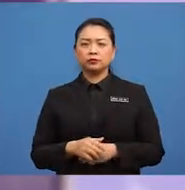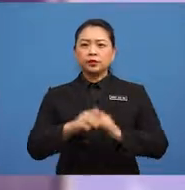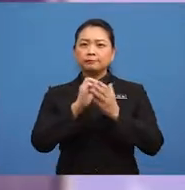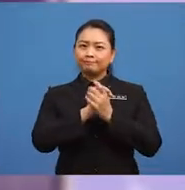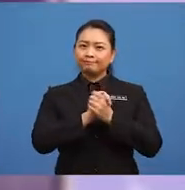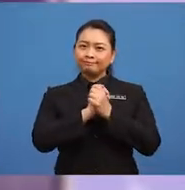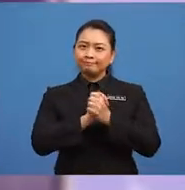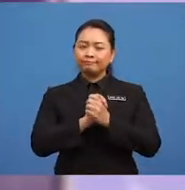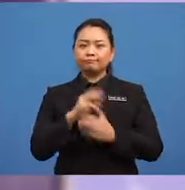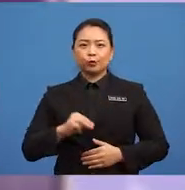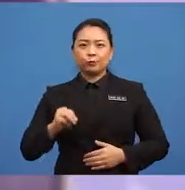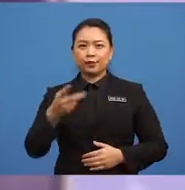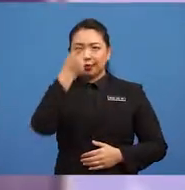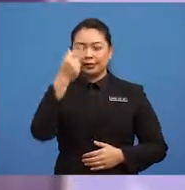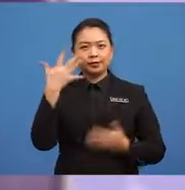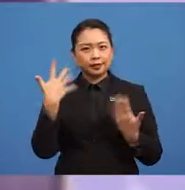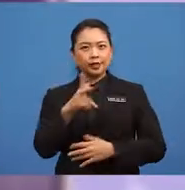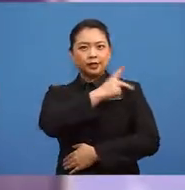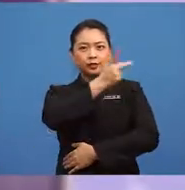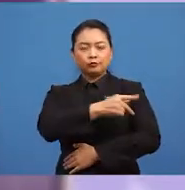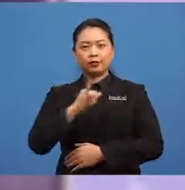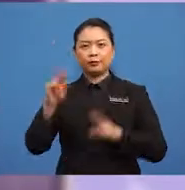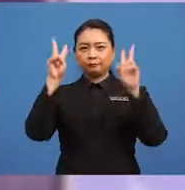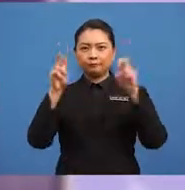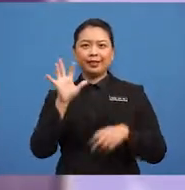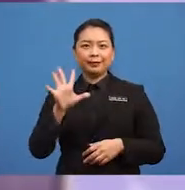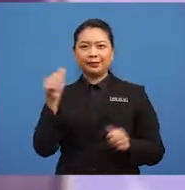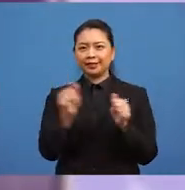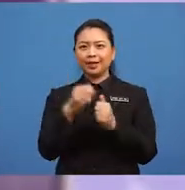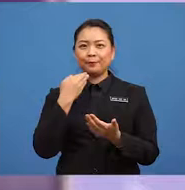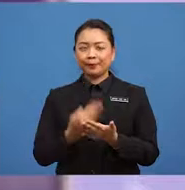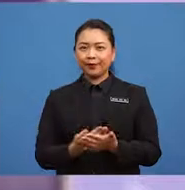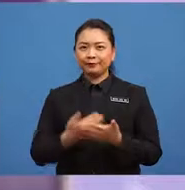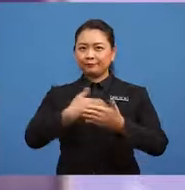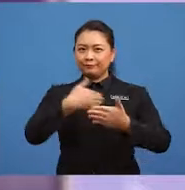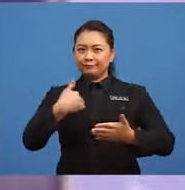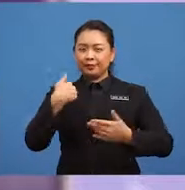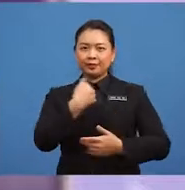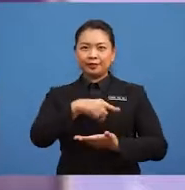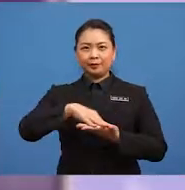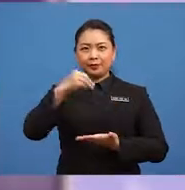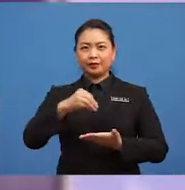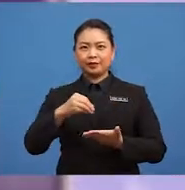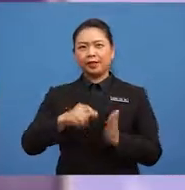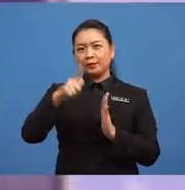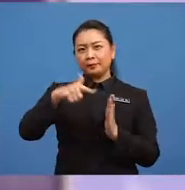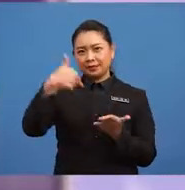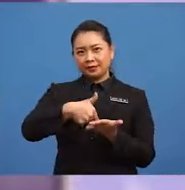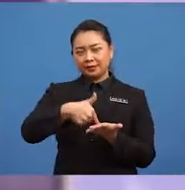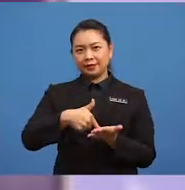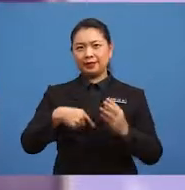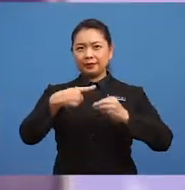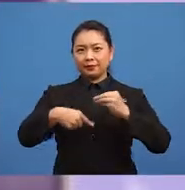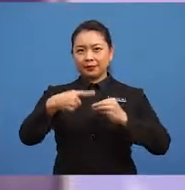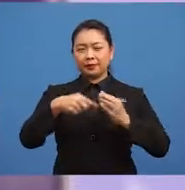Tahniah murid-murid kerana telah menguasai bab 5 dengan baik. Sebelum kita belajar dengan lebih lanjut